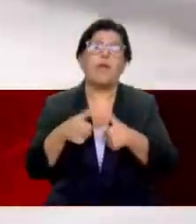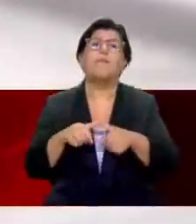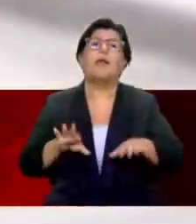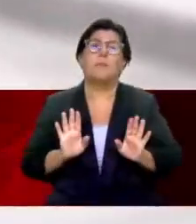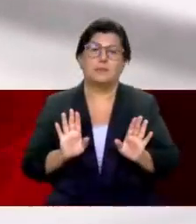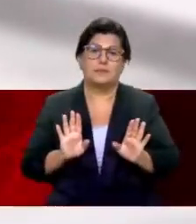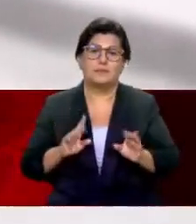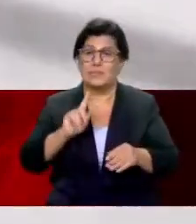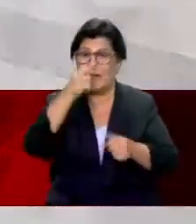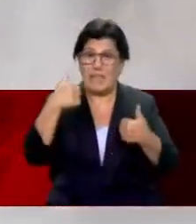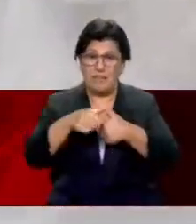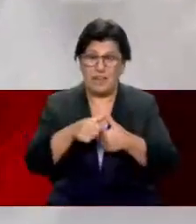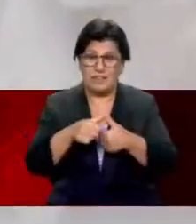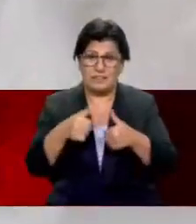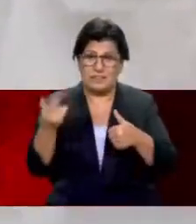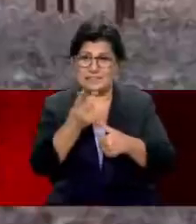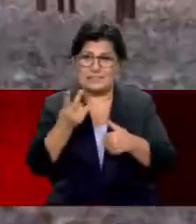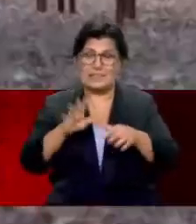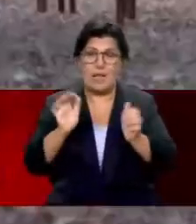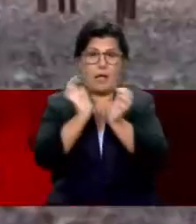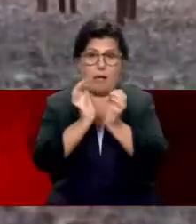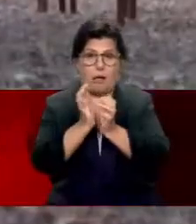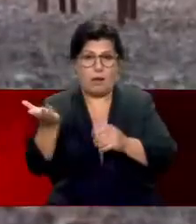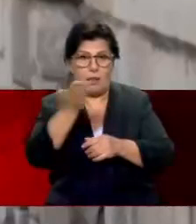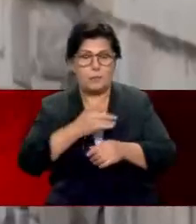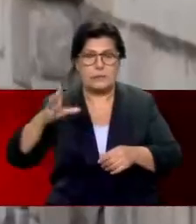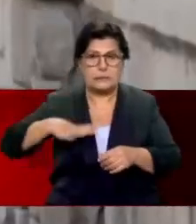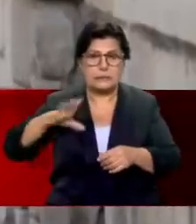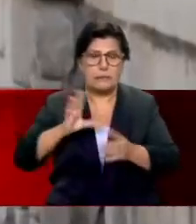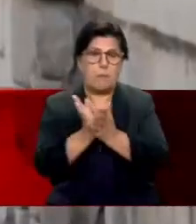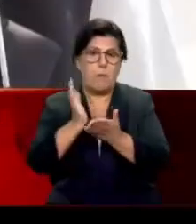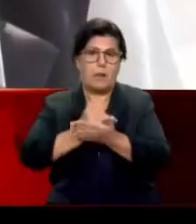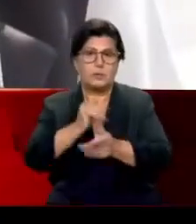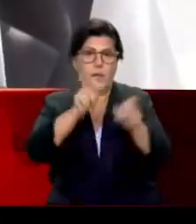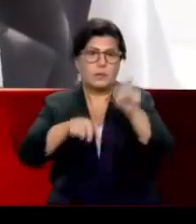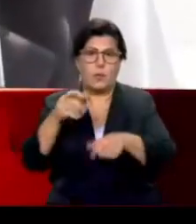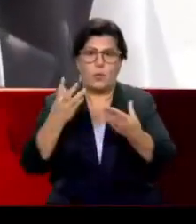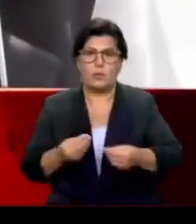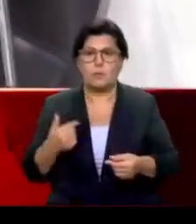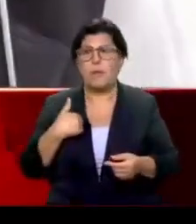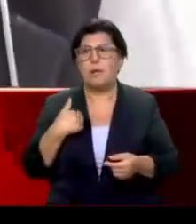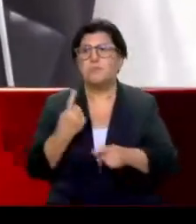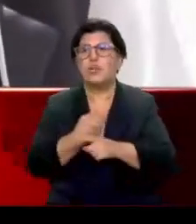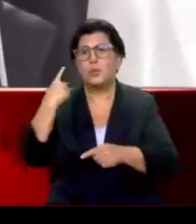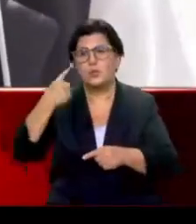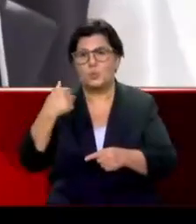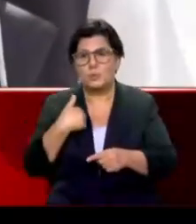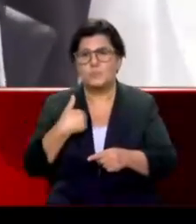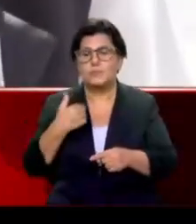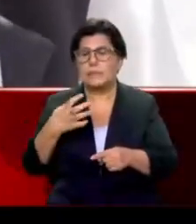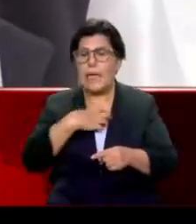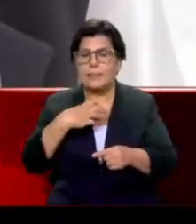Evlenmezdim. Sadece evlenecek çiftler değil, aileler de bu isteklerin bir parçası oluyor. Ben şöyle düşünüyordum. Kendi örf